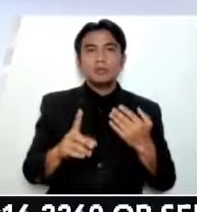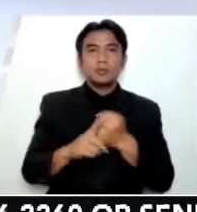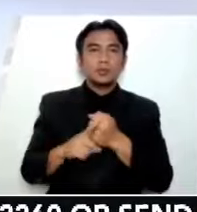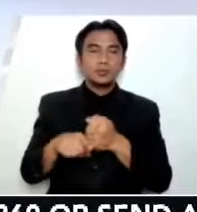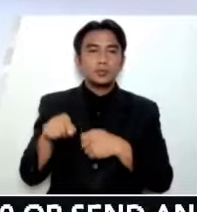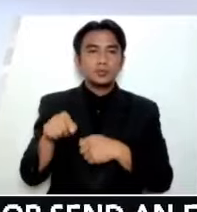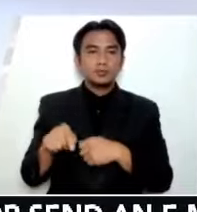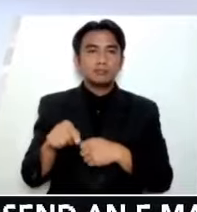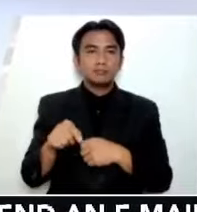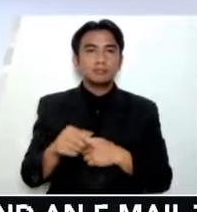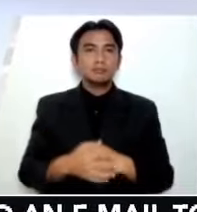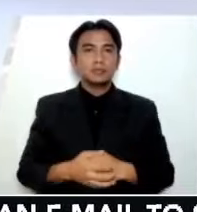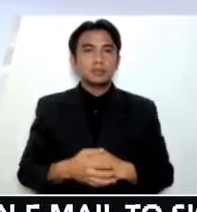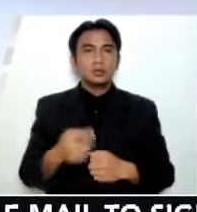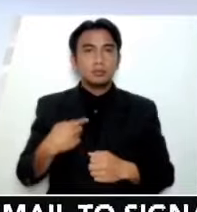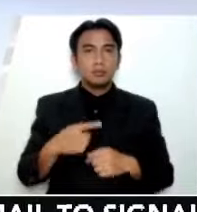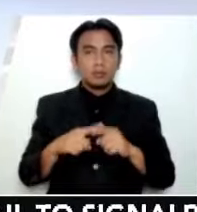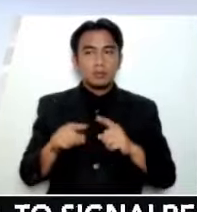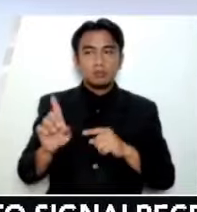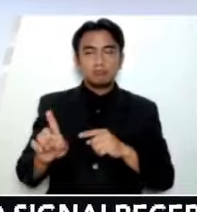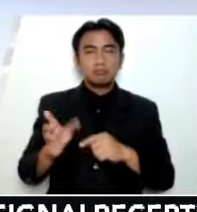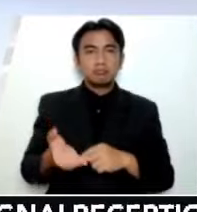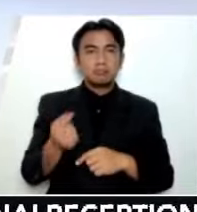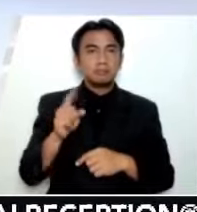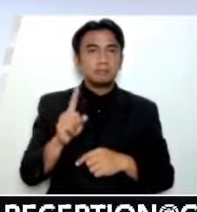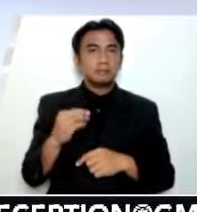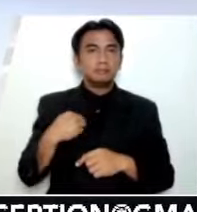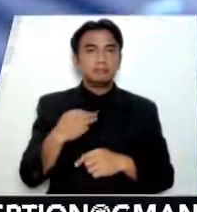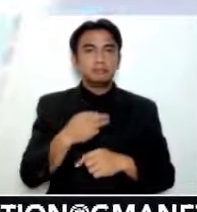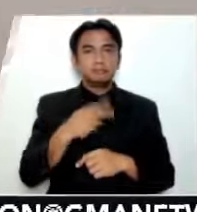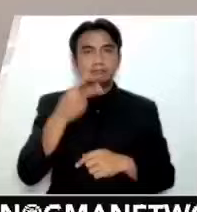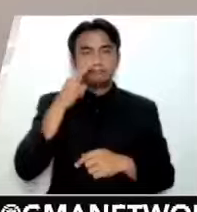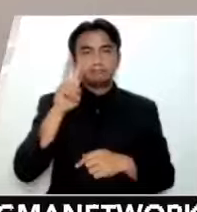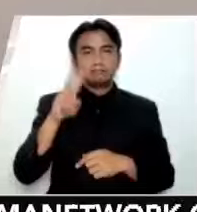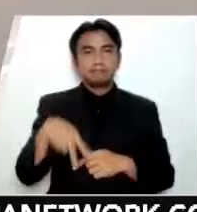kasamahan hindi pa natatagpuan. May report si Sandra Aguinaldo.